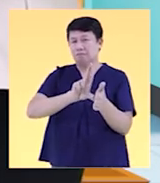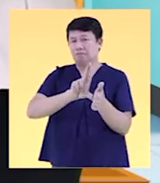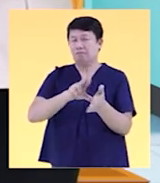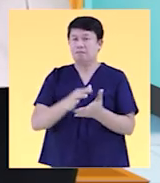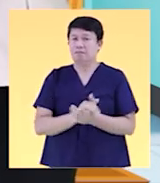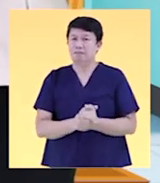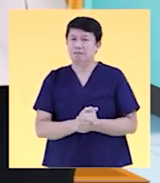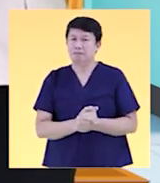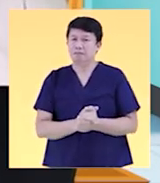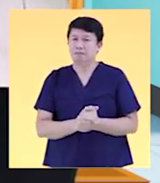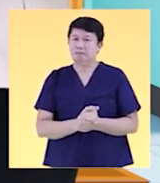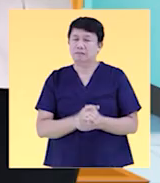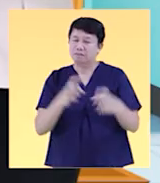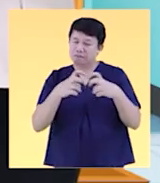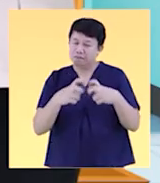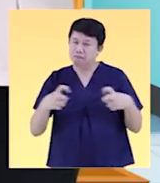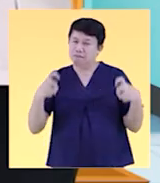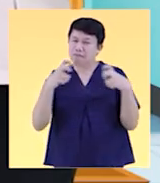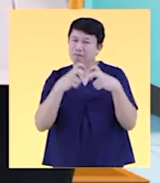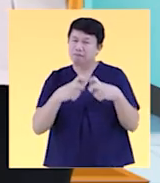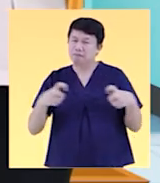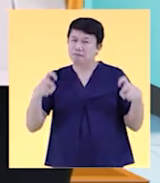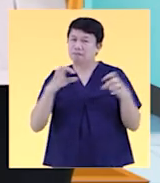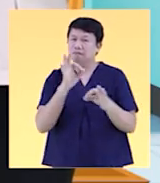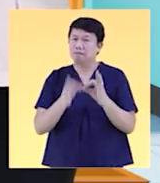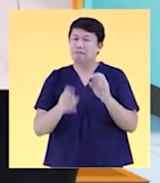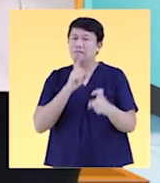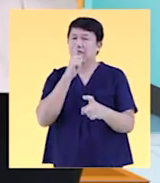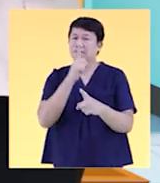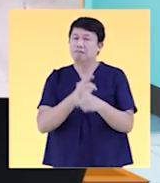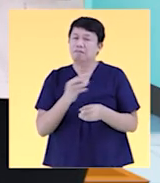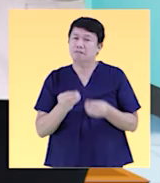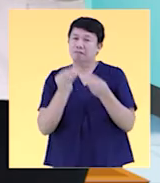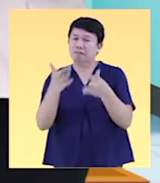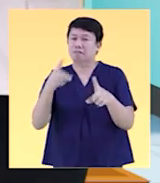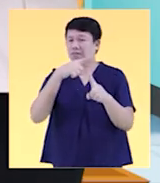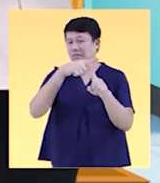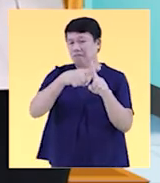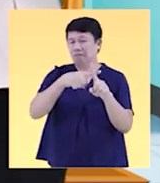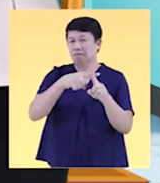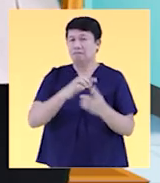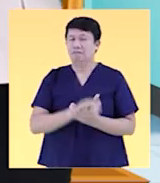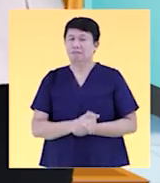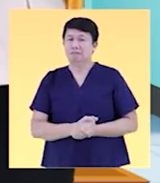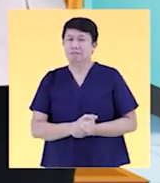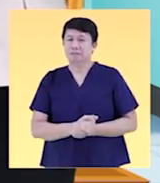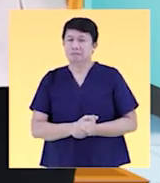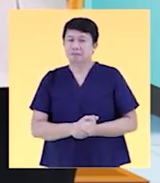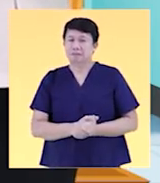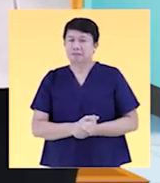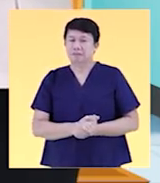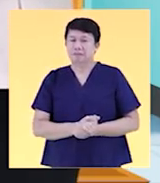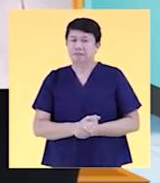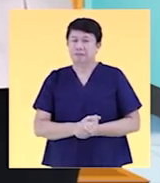back. Suriin niyo na ngayon kung tama ang given na inad ninyo.